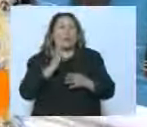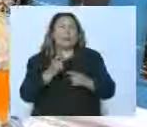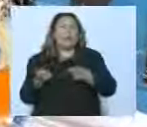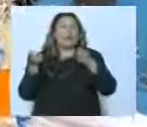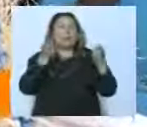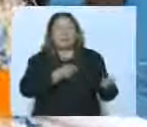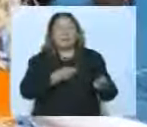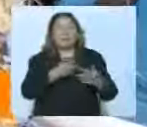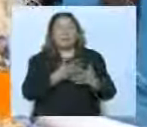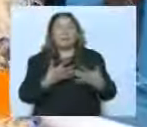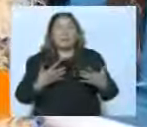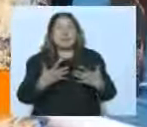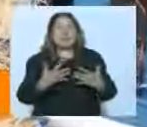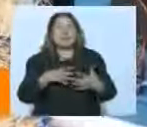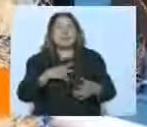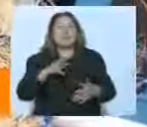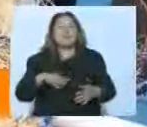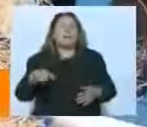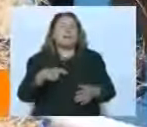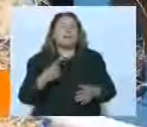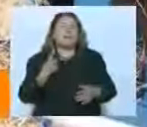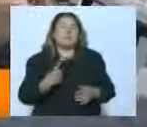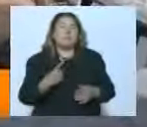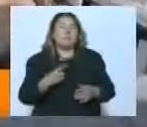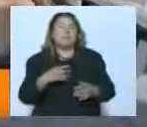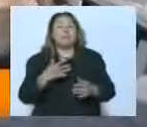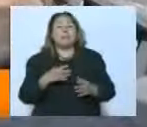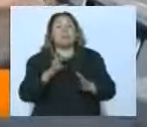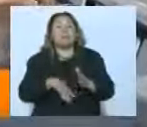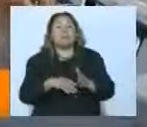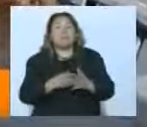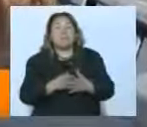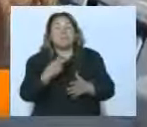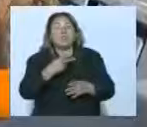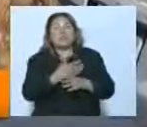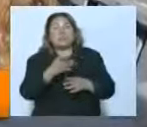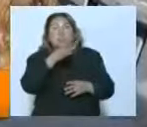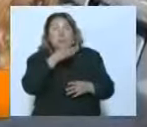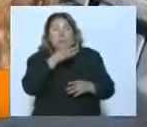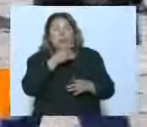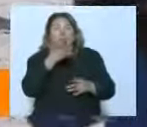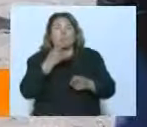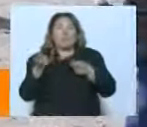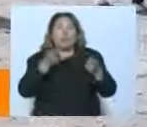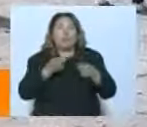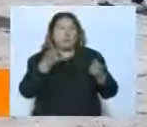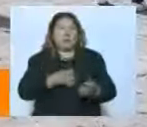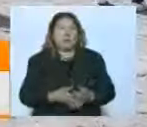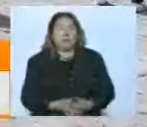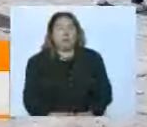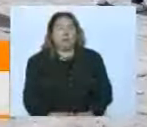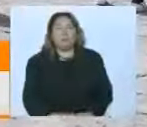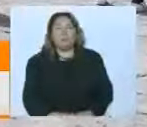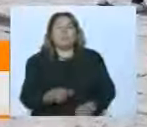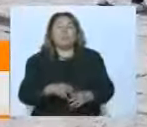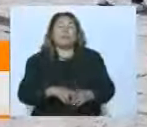әкелген. Төрт түліктің бірі болғанымен Маңғыстау өңірінде 50-сіз қалған шаруашылық соңғы 20 жылда жеделдеп дамып келеді. Маңғыстауда 20 жылдан